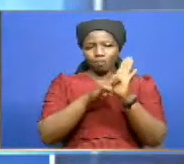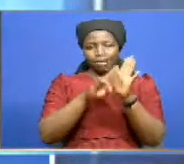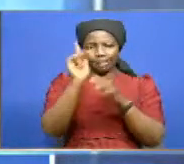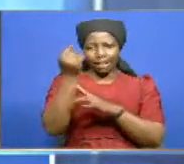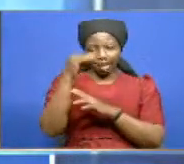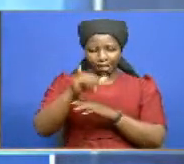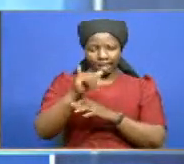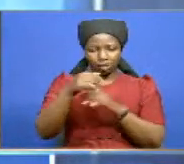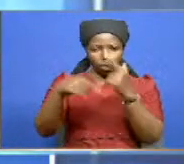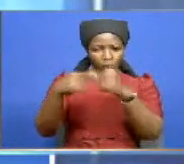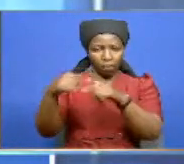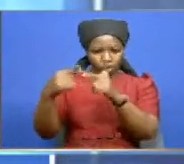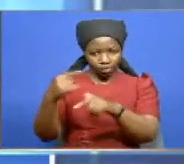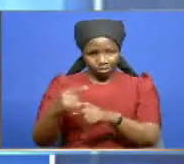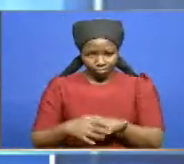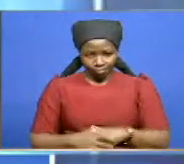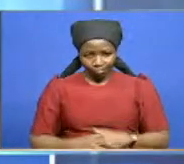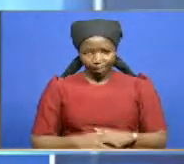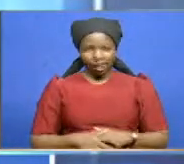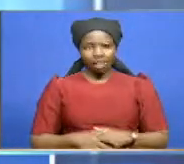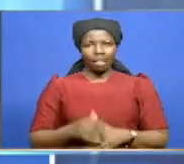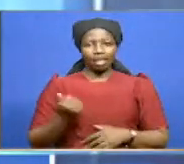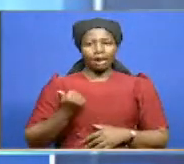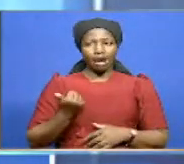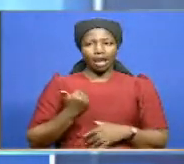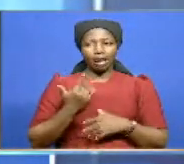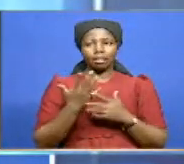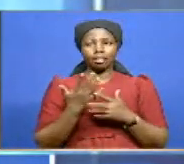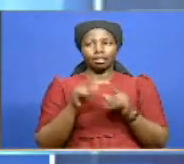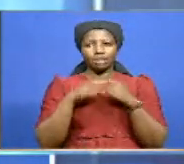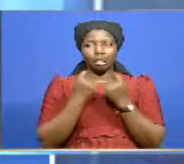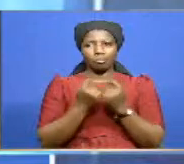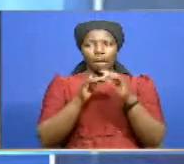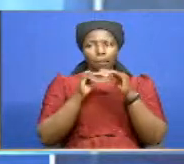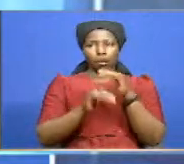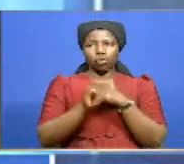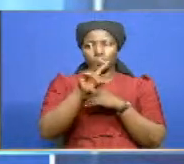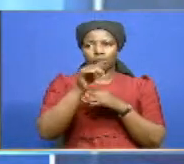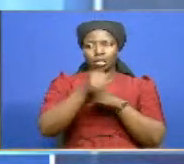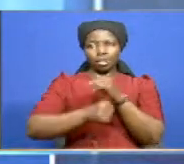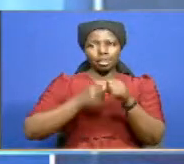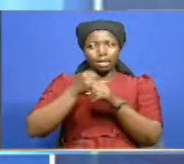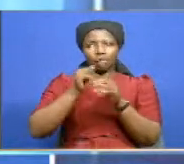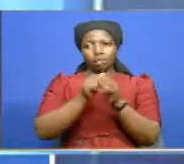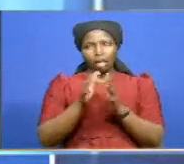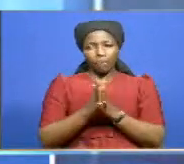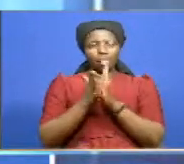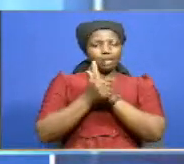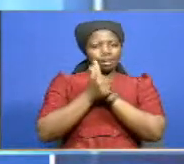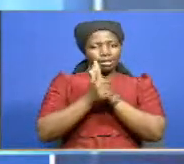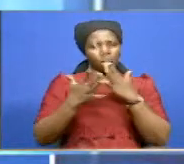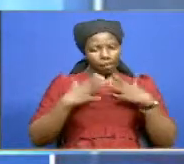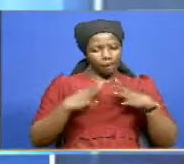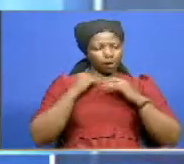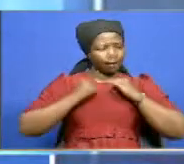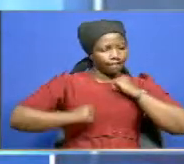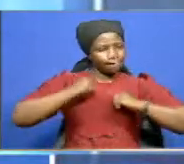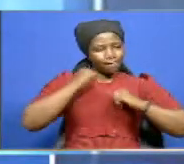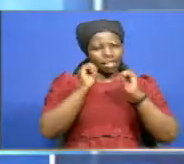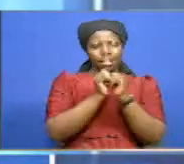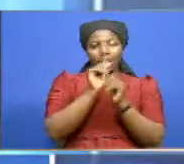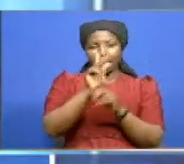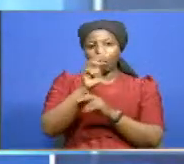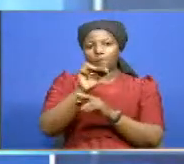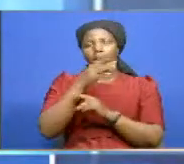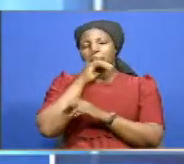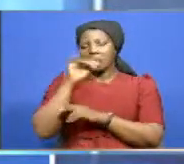wanariadha 36 iliyojumuisha chipukizi wasiozidi umri wa miaka 20 pamoja na wanariadha wazoefu katika mbio za kilomita 10